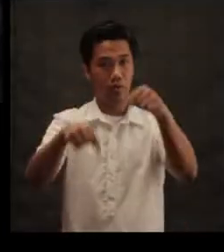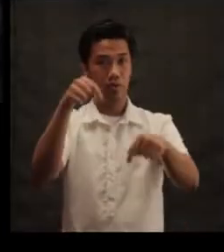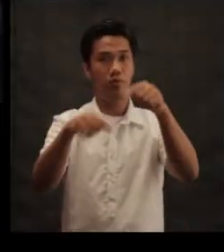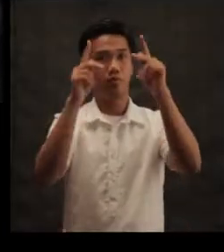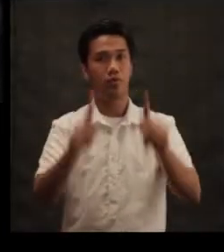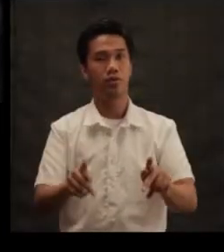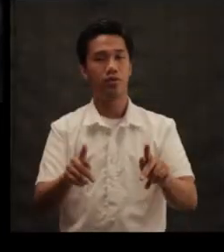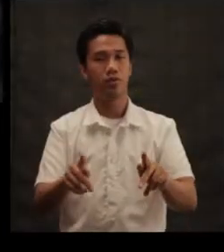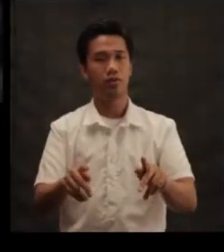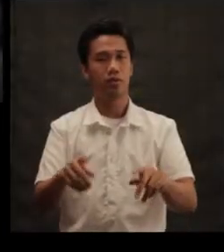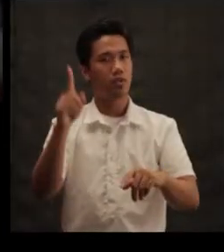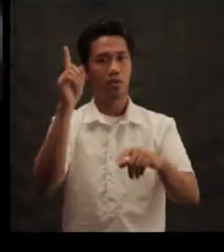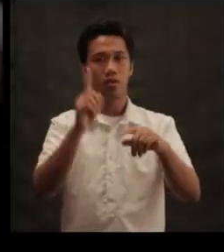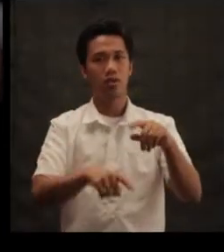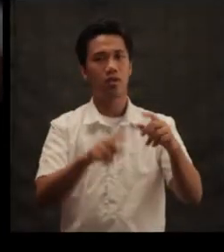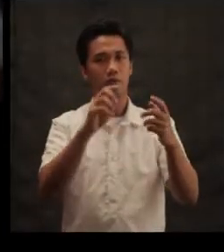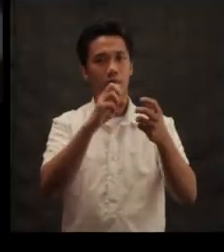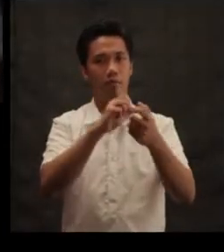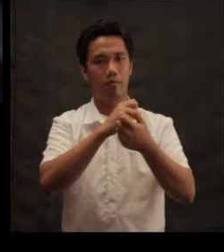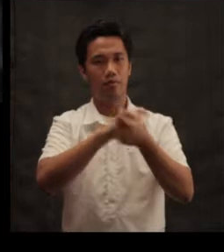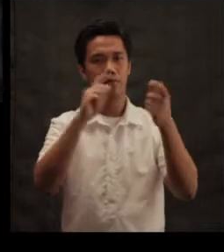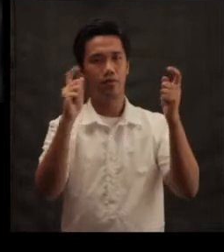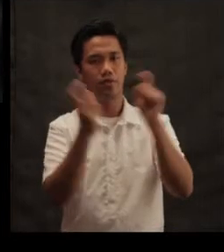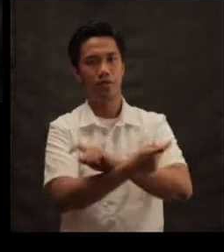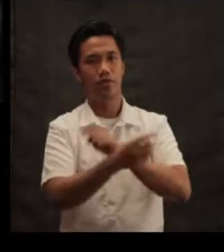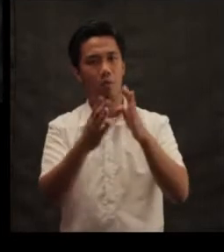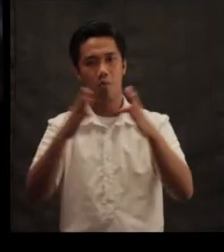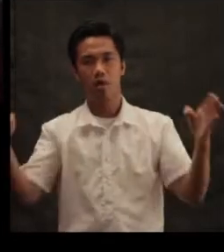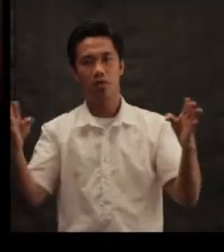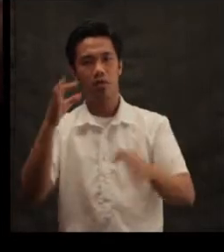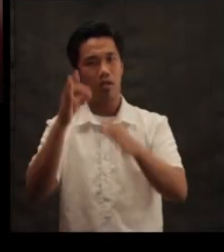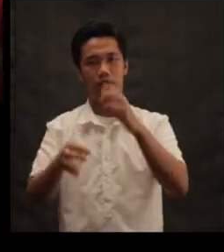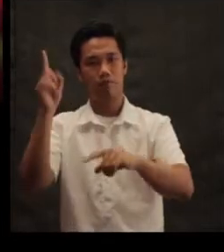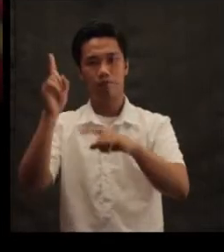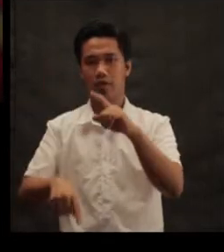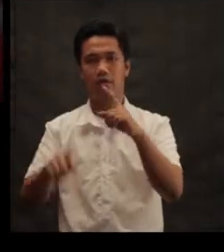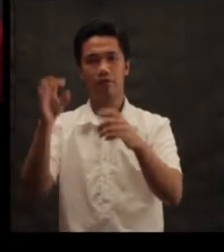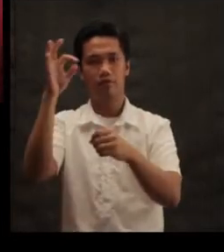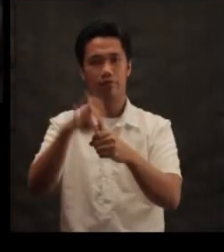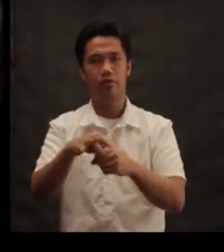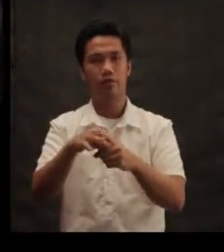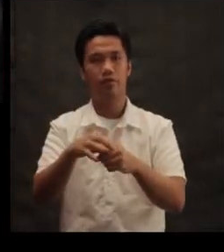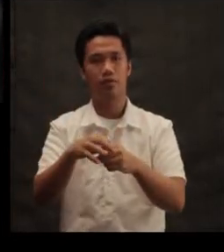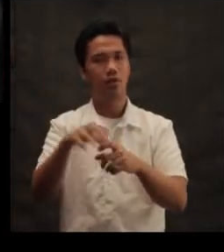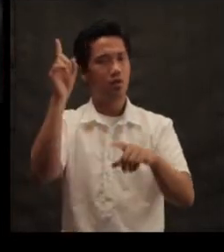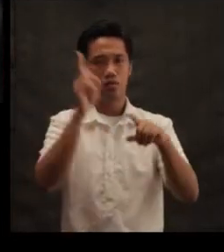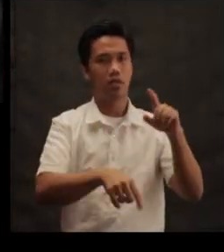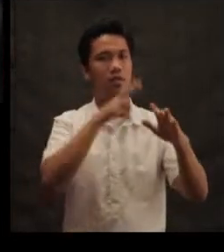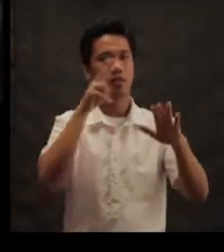You, as a disabled person, would be able to make a big change if you were to vote. You